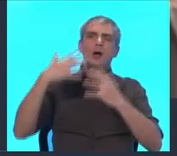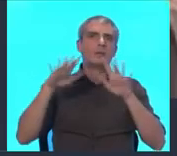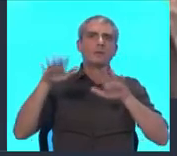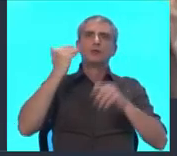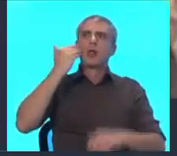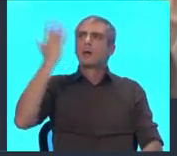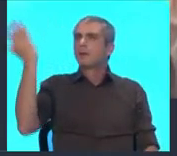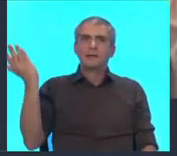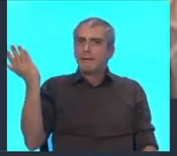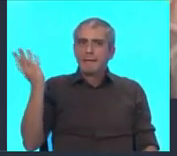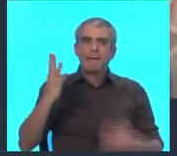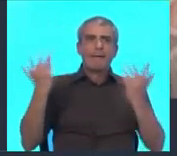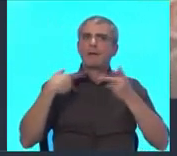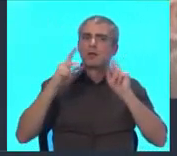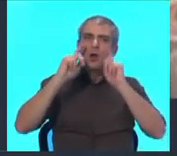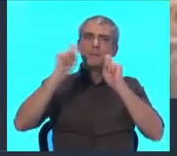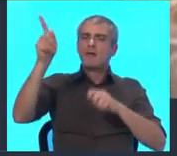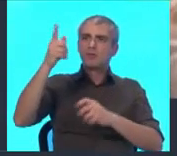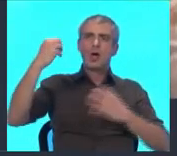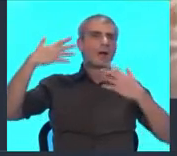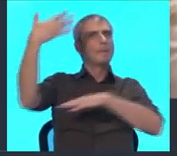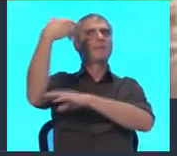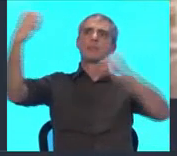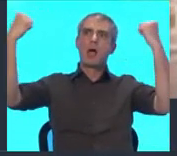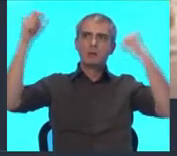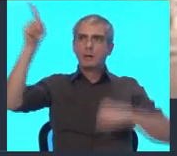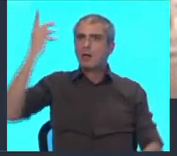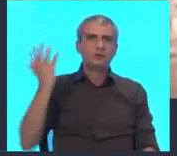כיף נתקו בהדה הדולת אלעוזמה?